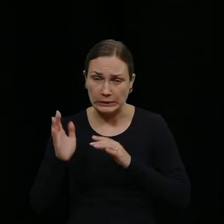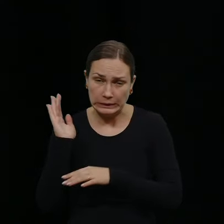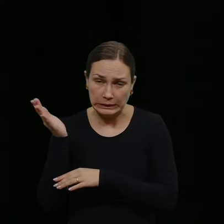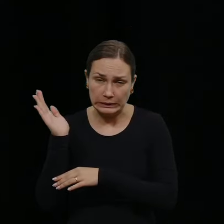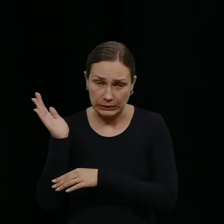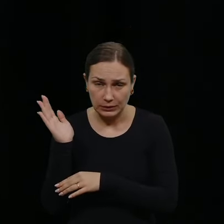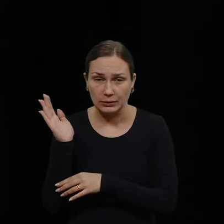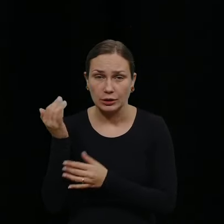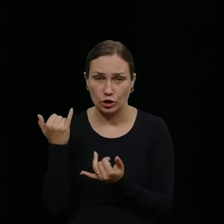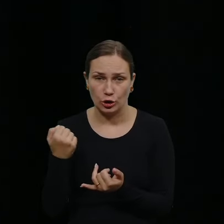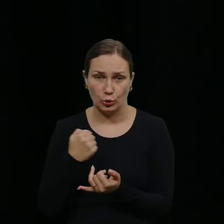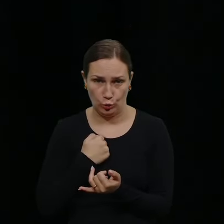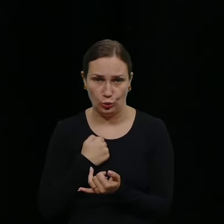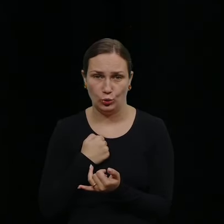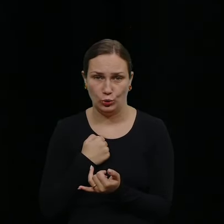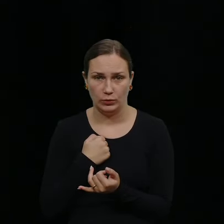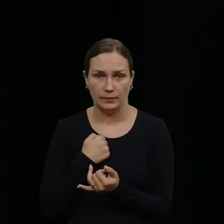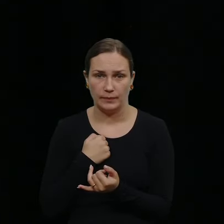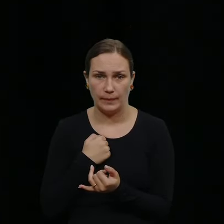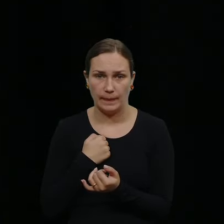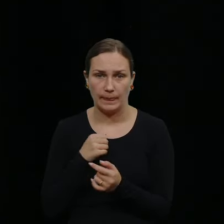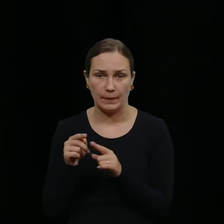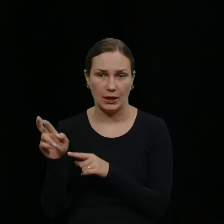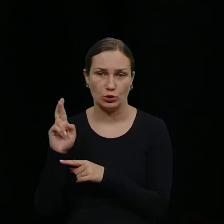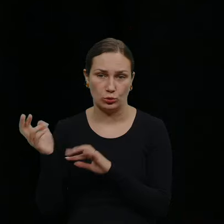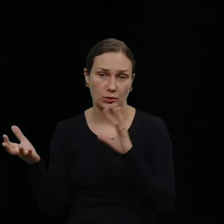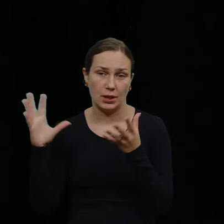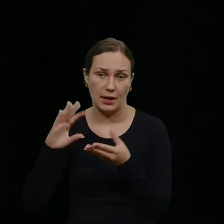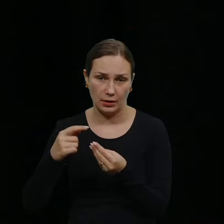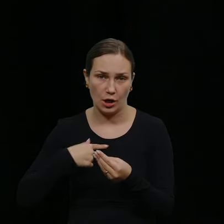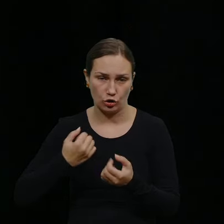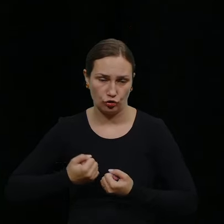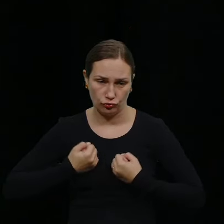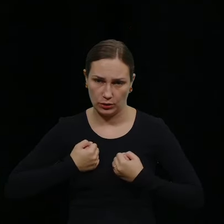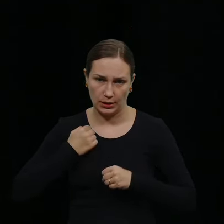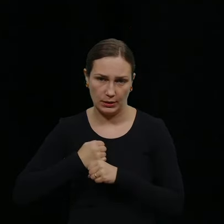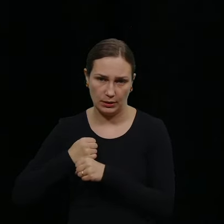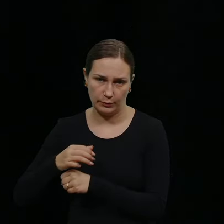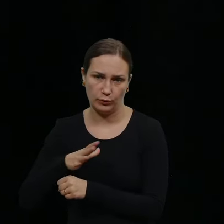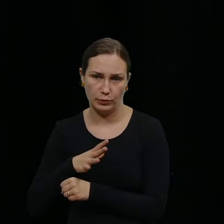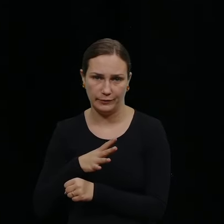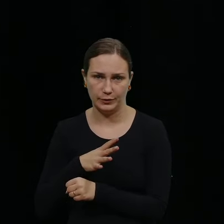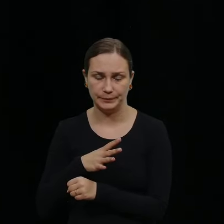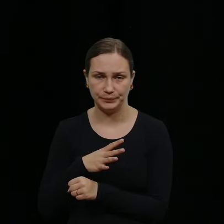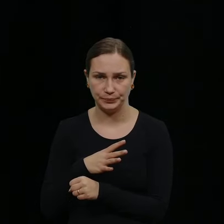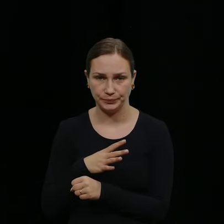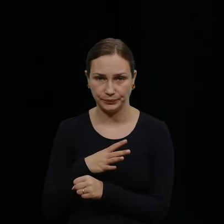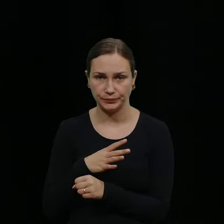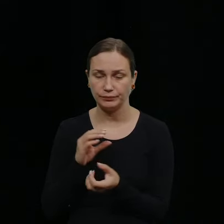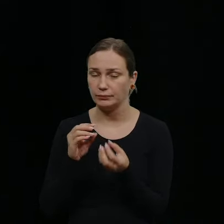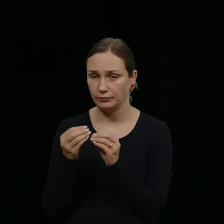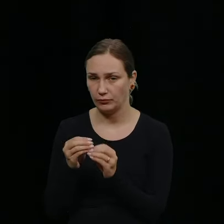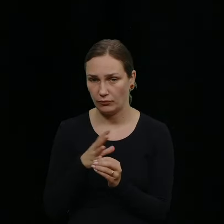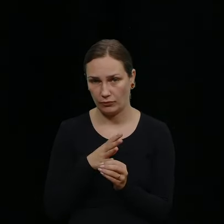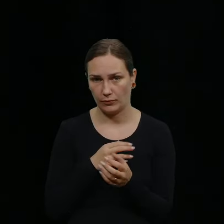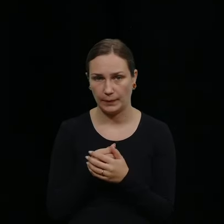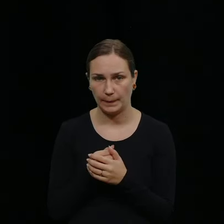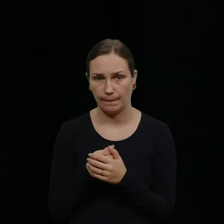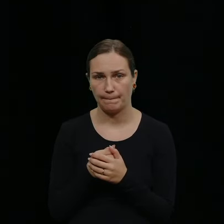mes turim tą rezultatą, dėl kurio aš stipriai dirbau, dėl kurio derėjausi. Nu, jeigu